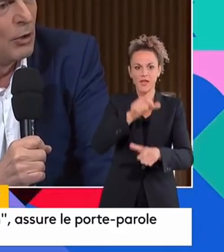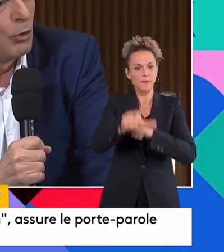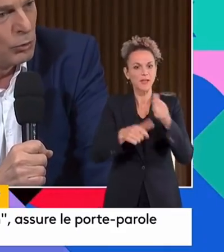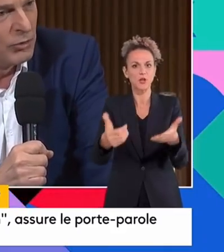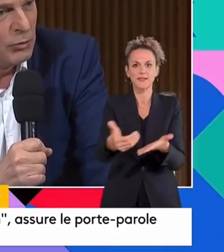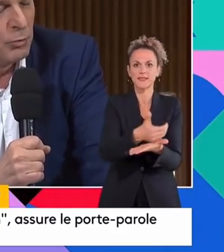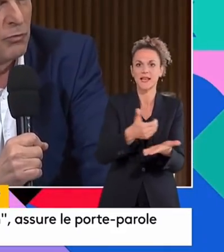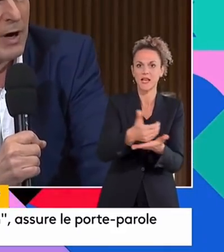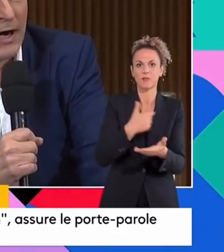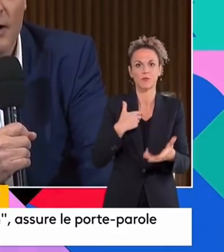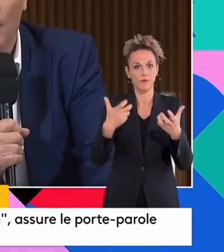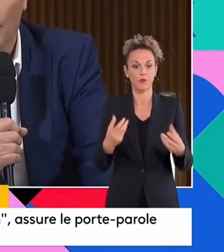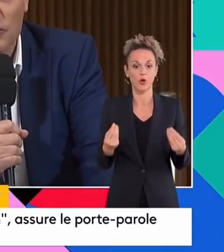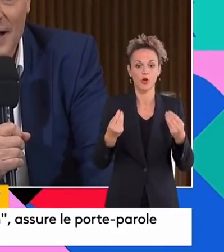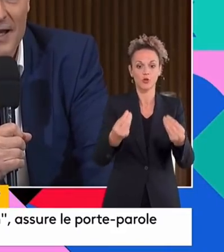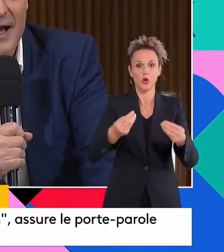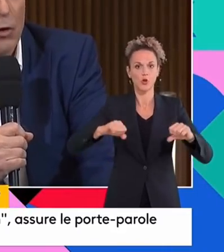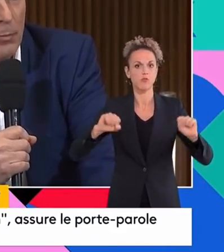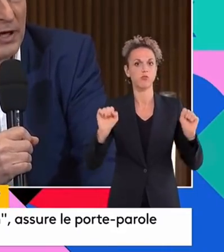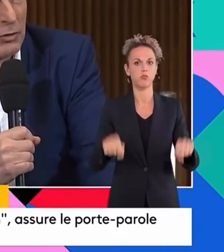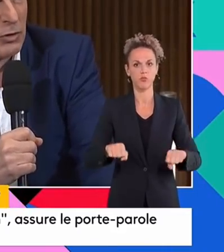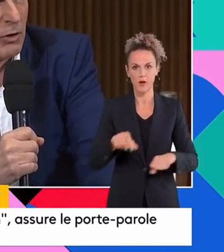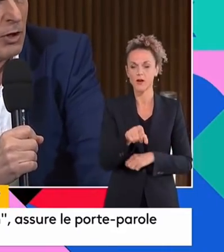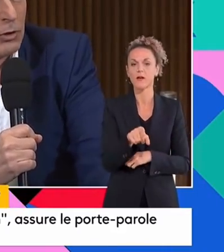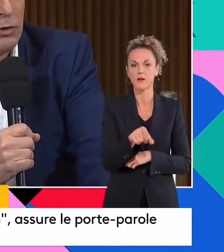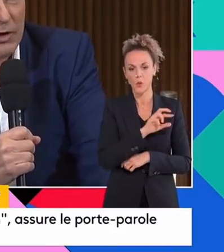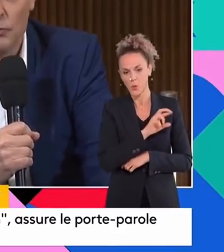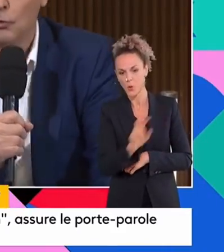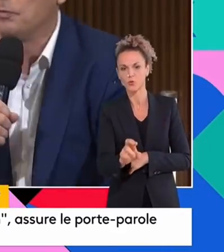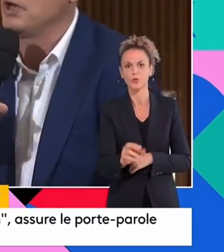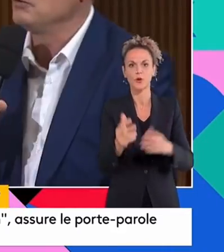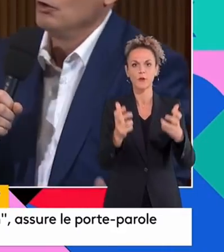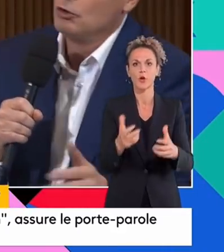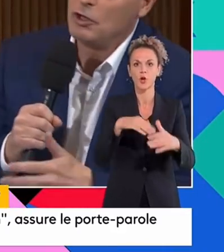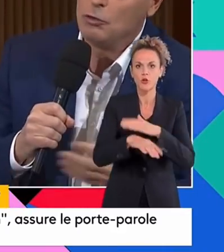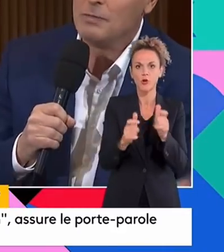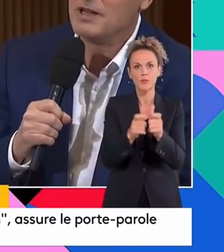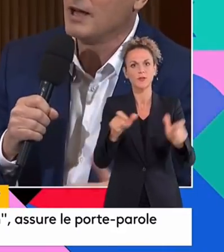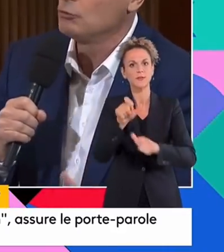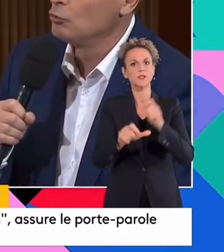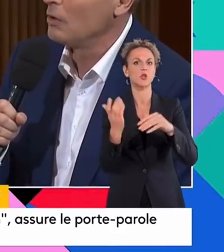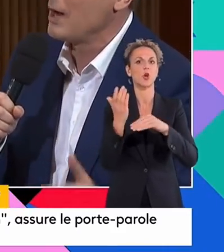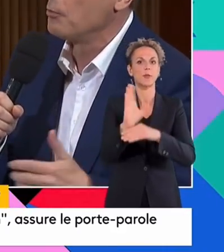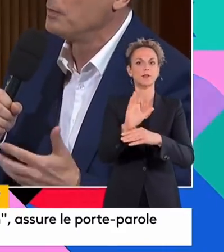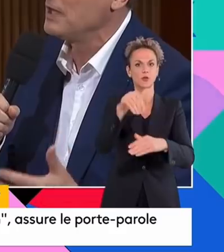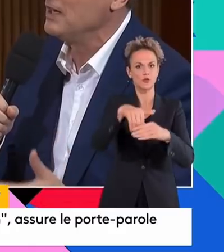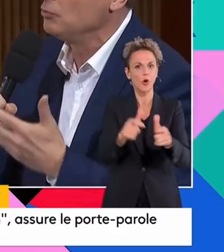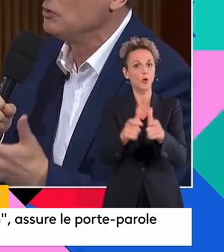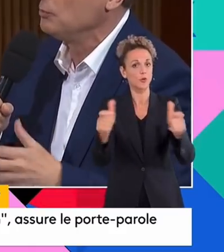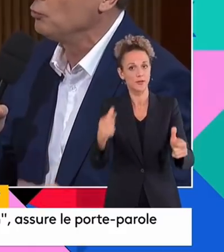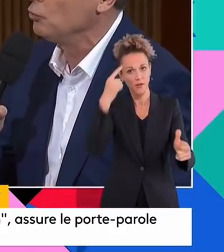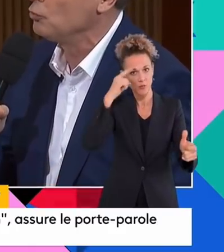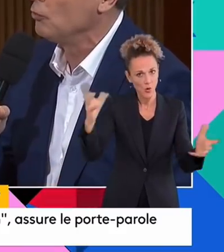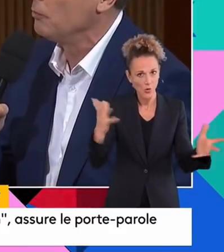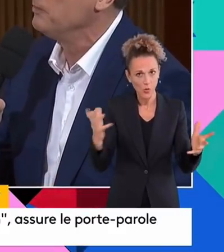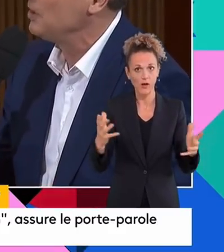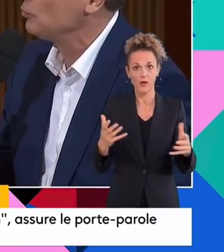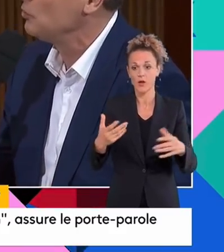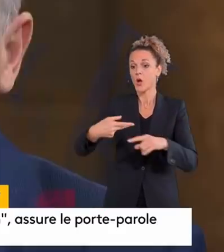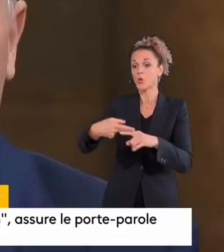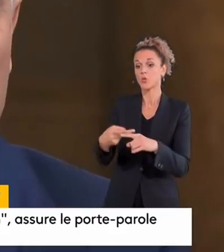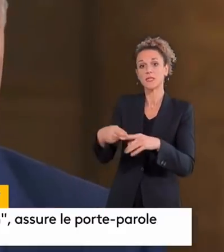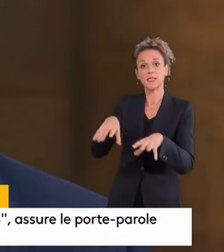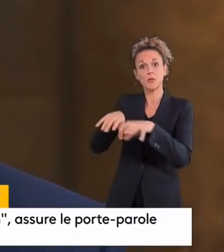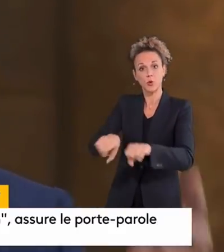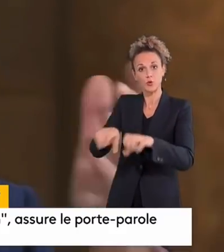souhaite redonner du pouvoir aux salariés, à leurs représentants dans les entreprises. C'est une manière de se réapproprier les outils de production, mais c'est